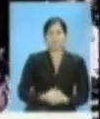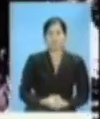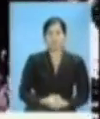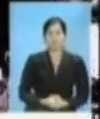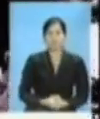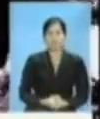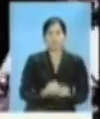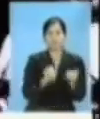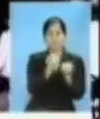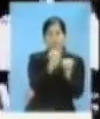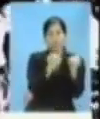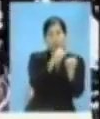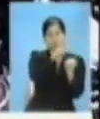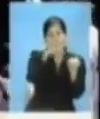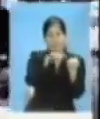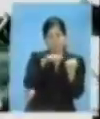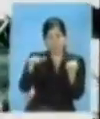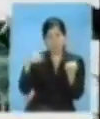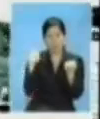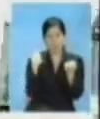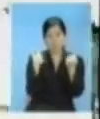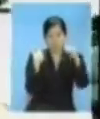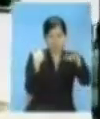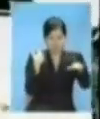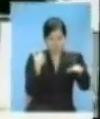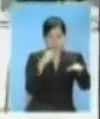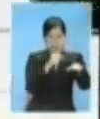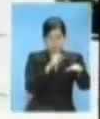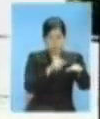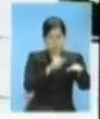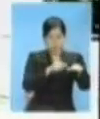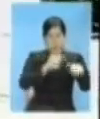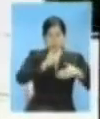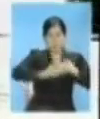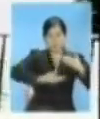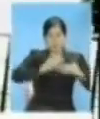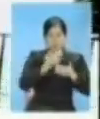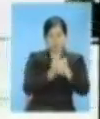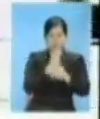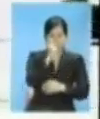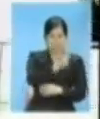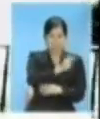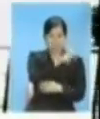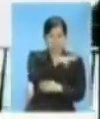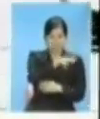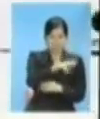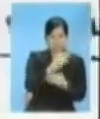จแห่งชาติและเรียกร้องให้ร้อยตำรวจเอกเฉลิมทบทวนการปฏิบัติตัวเสียใหม่ด้วยค่ะ